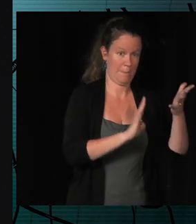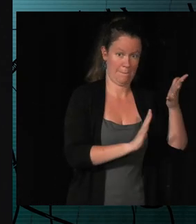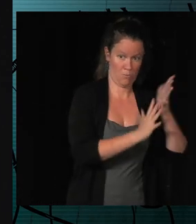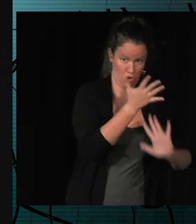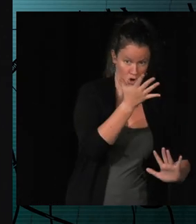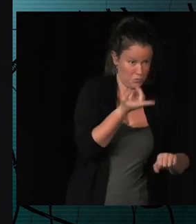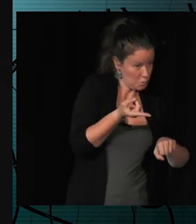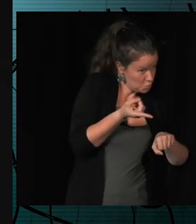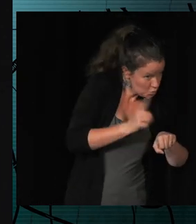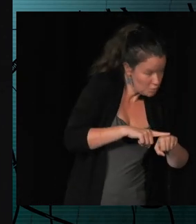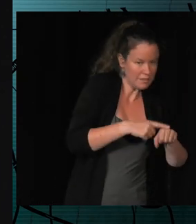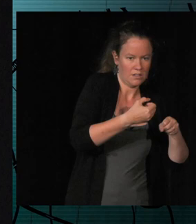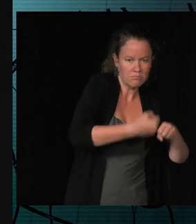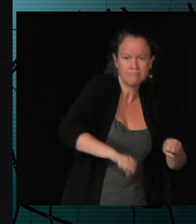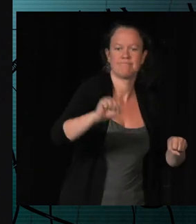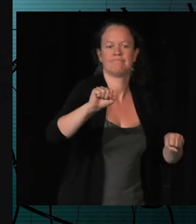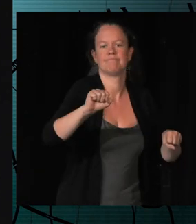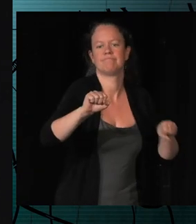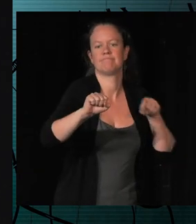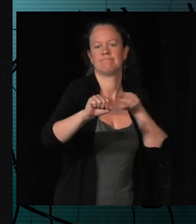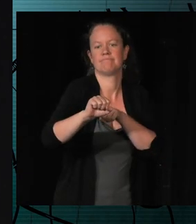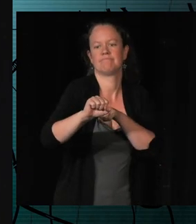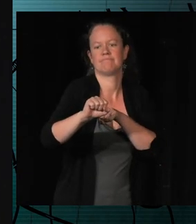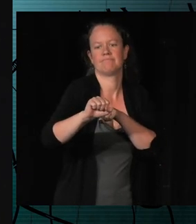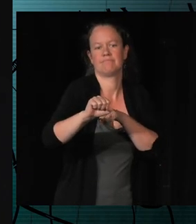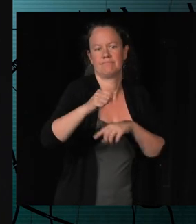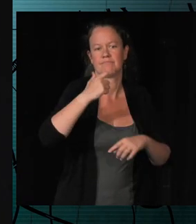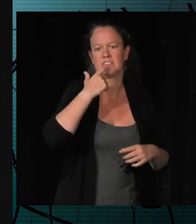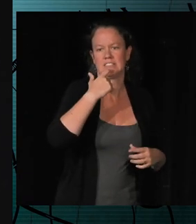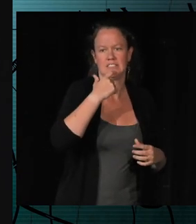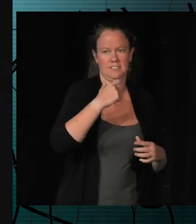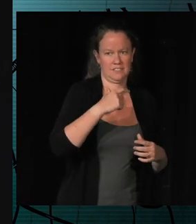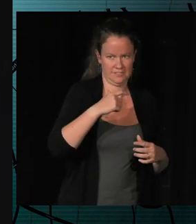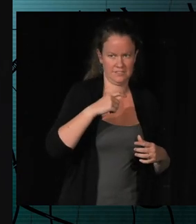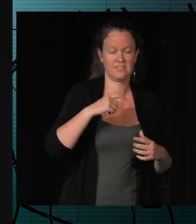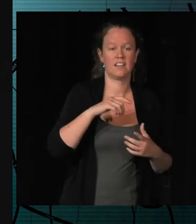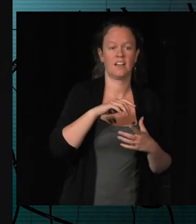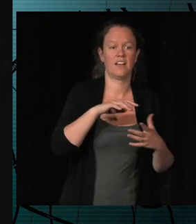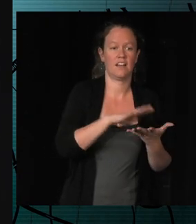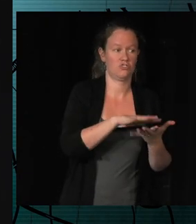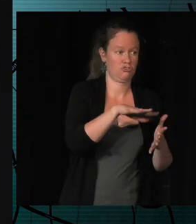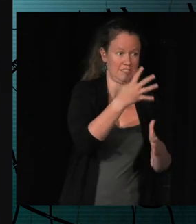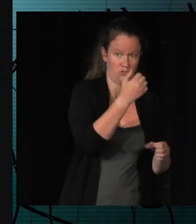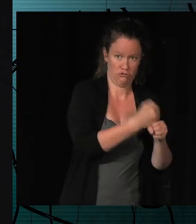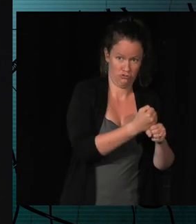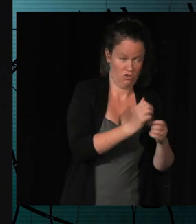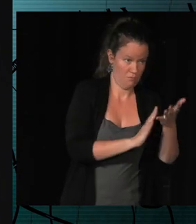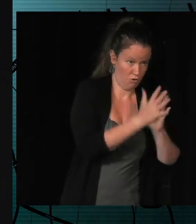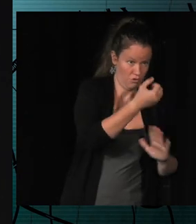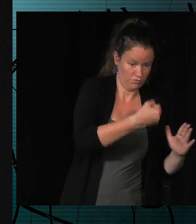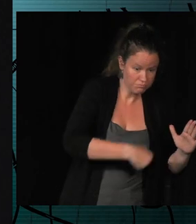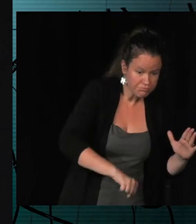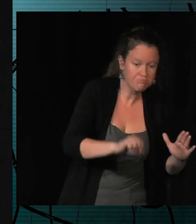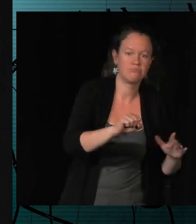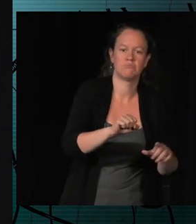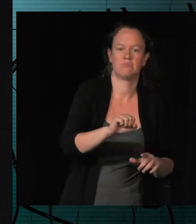l'autre et du coup c'est 7 enfin elle a 7 ans dans le jeu donc 14 ans quand se fait brûler elle crée l'autre et quand elle a 7 ans la petite on va dans silentil mais